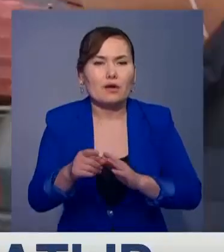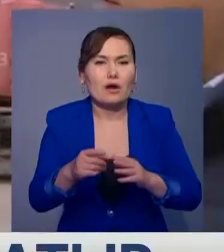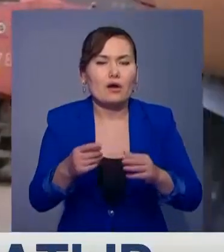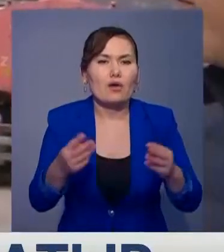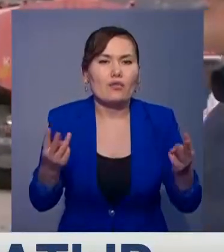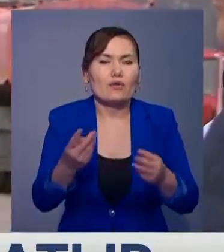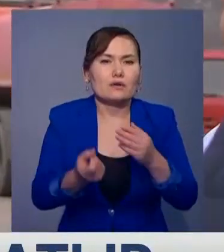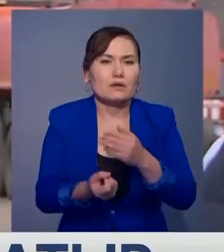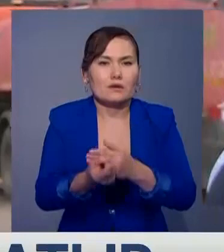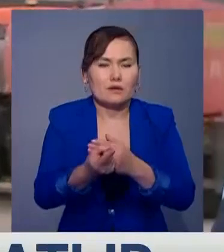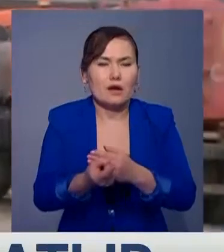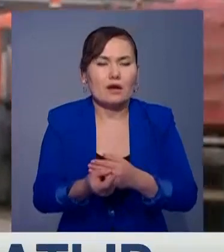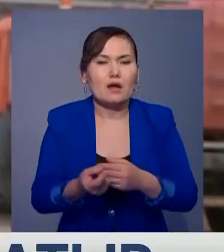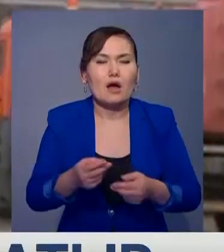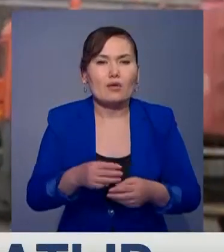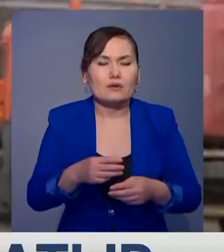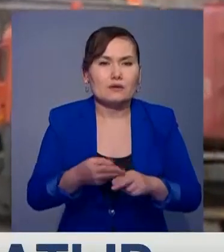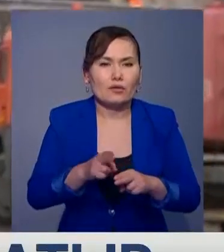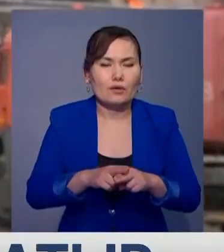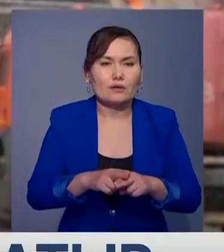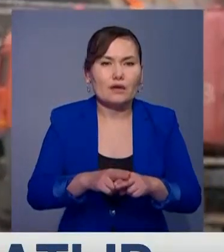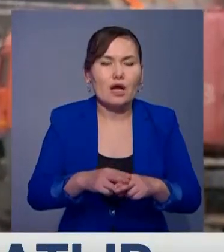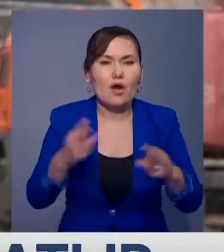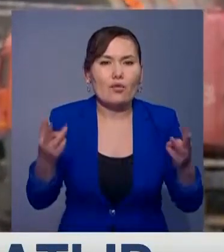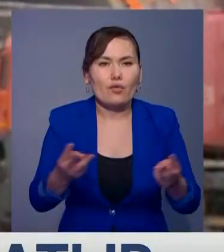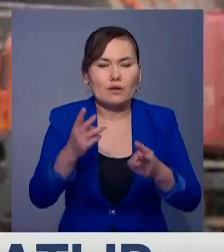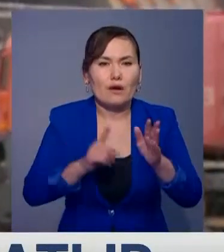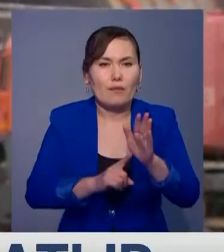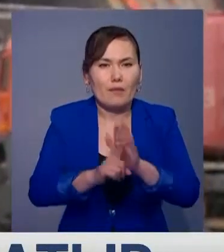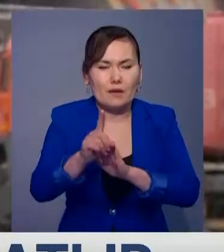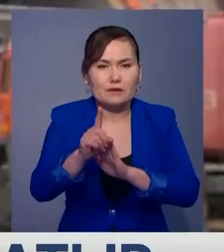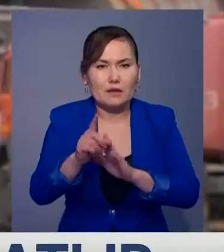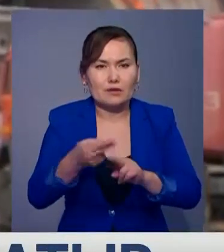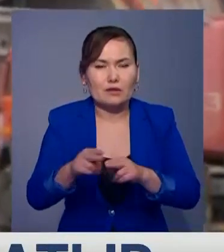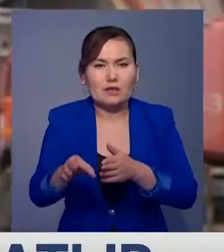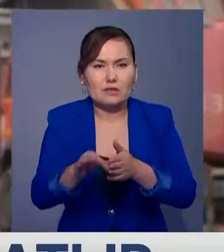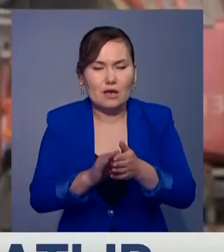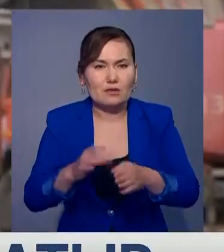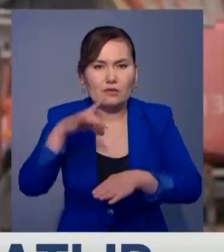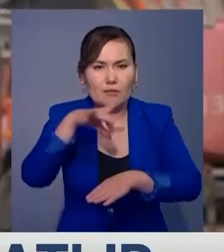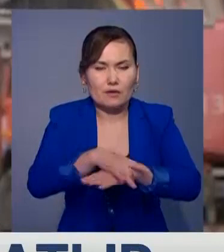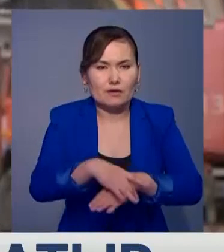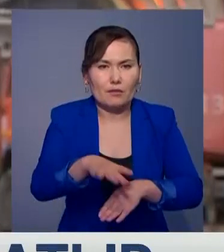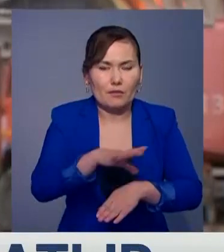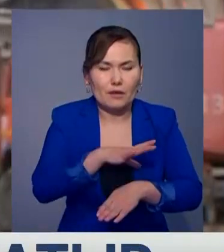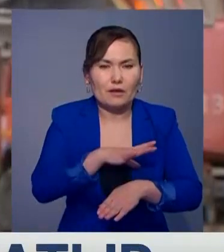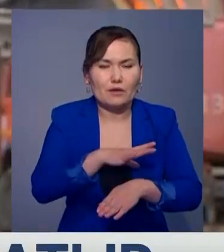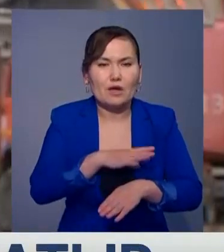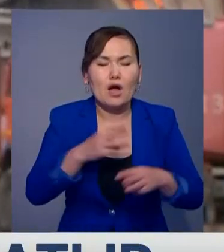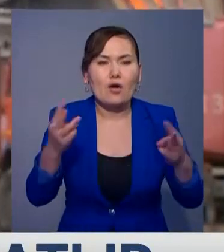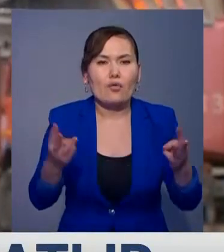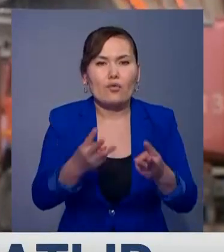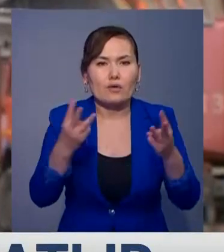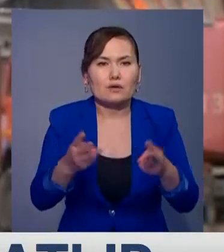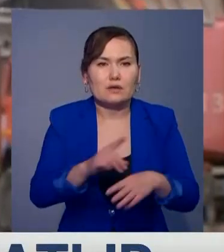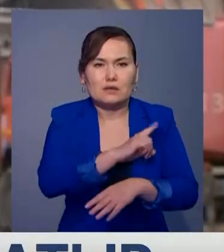Шамамен 1:30 төңірегінде басталды өрт. Біздер енді жұмыс бабымен келе жатқан кезде байқадық. Енді өрттің көлемі өте алапат